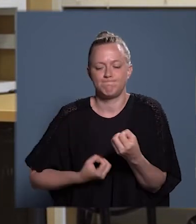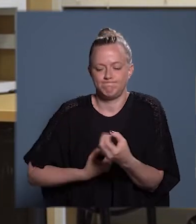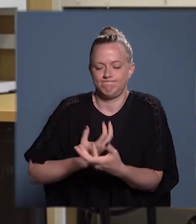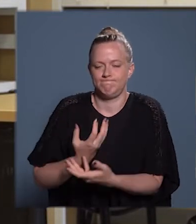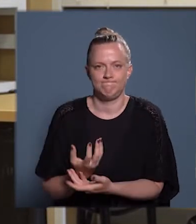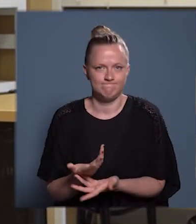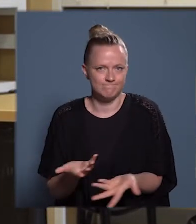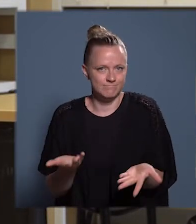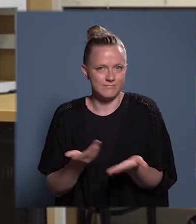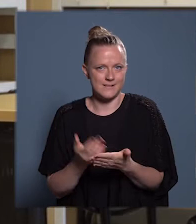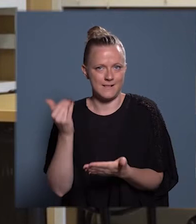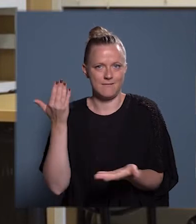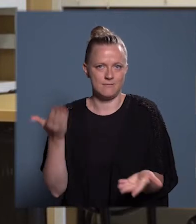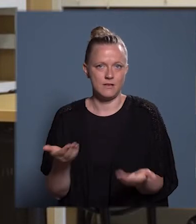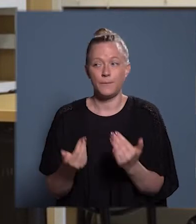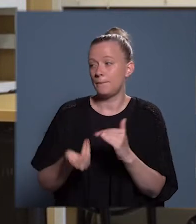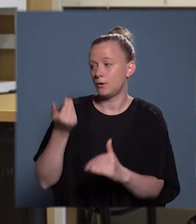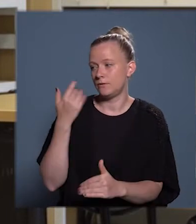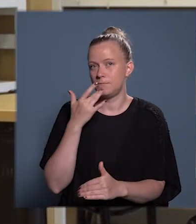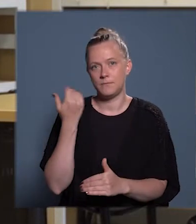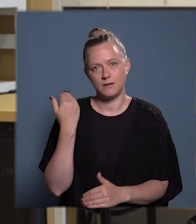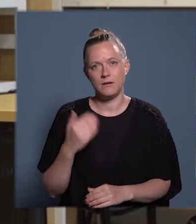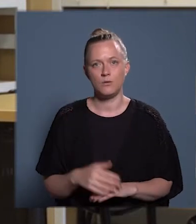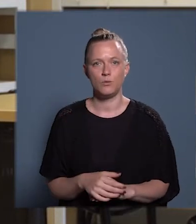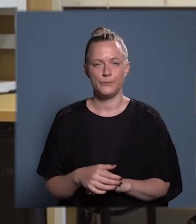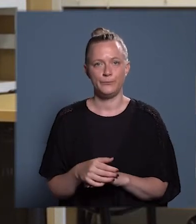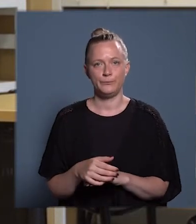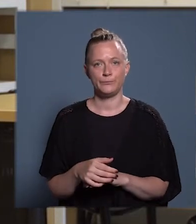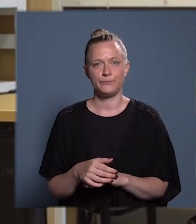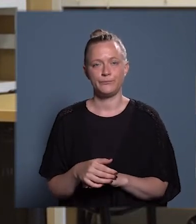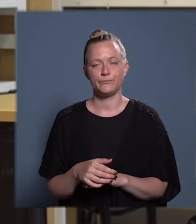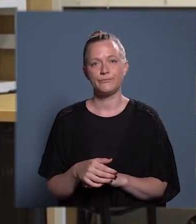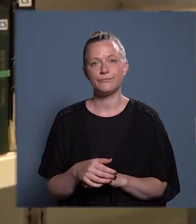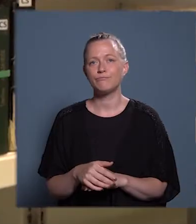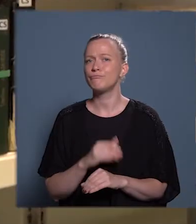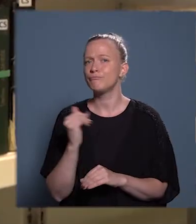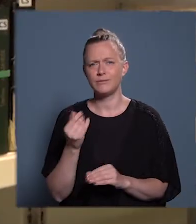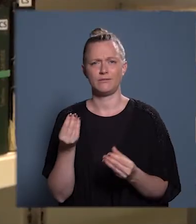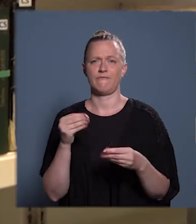hogy mögöttem, hogy ez a, hogy mindig ott van